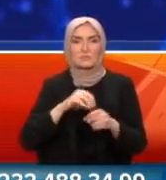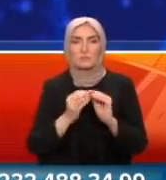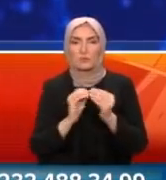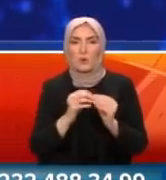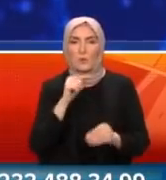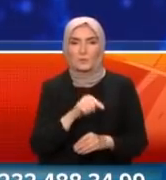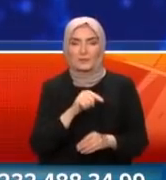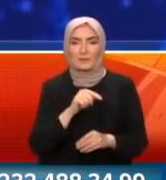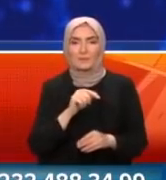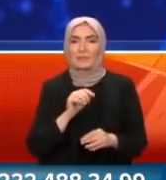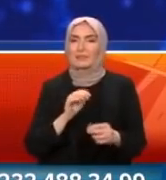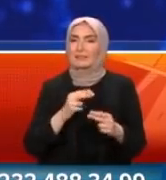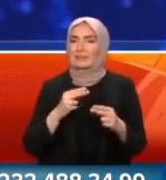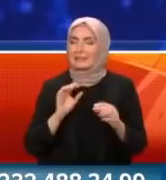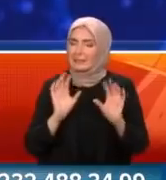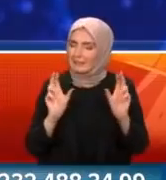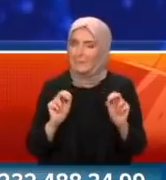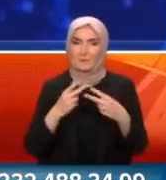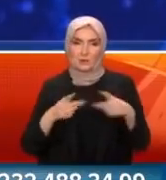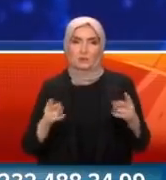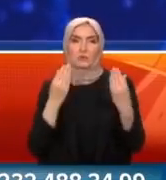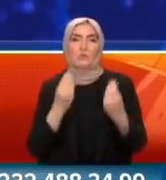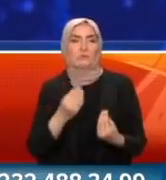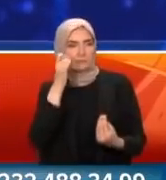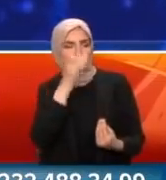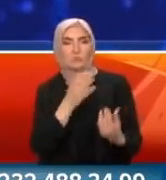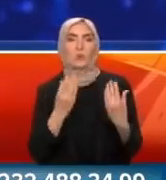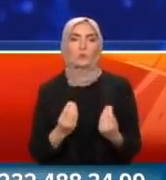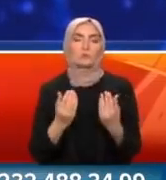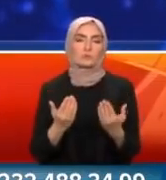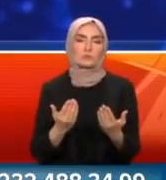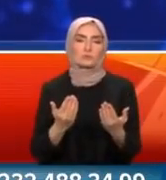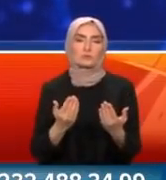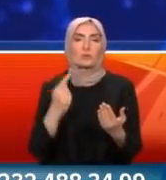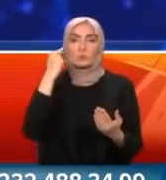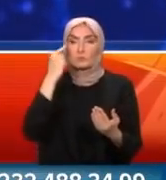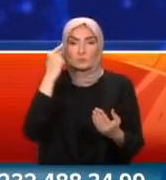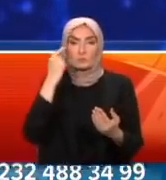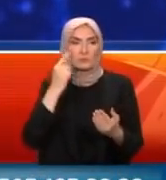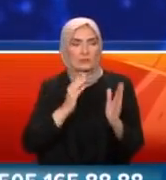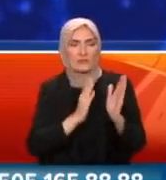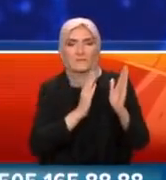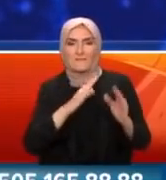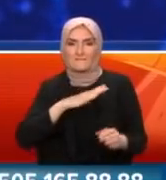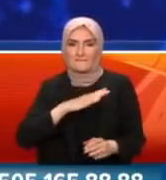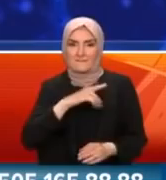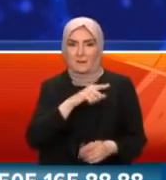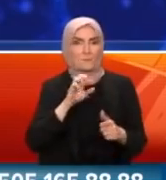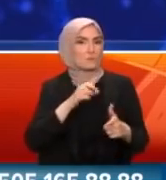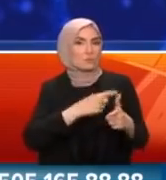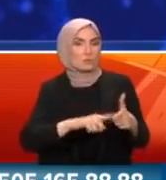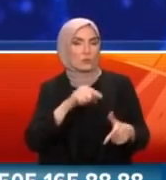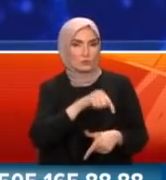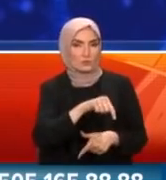çıplaklığıyla gösteriyor Bu daha konuşunca aşamasında engellenmeye çalışılan Bu projenin